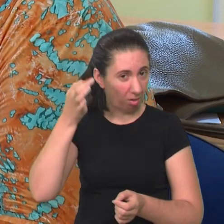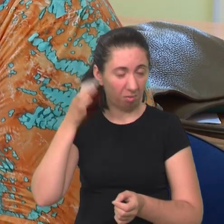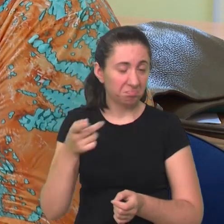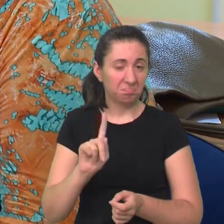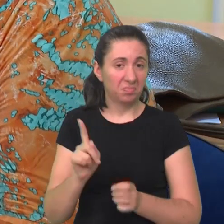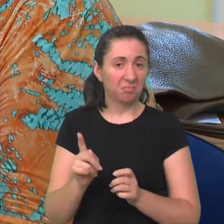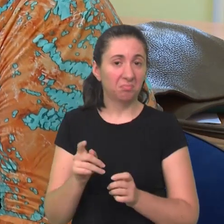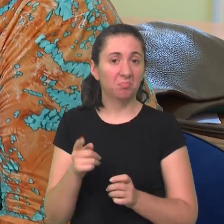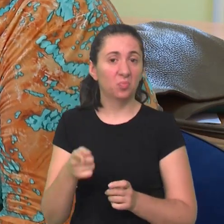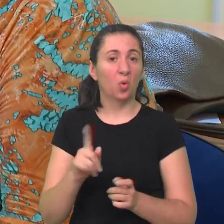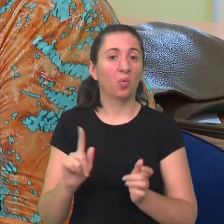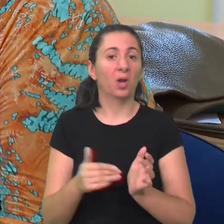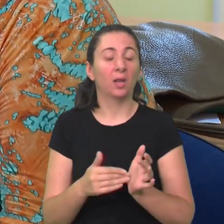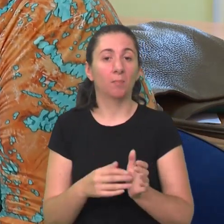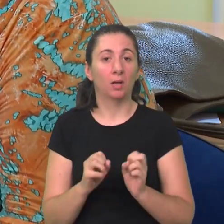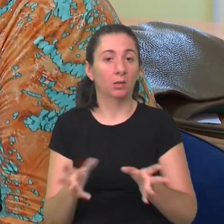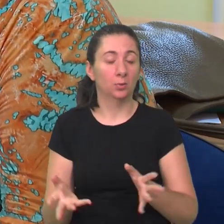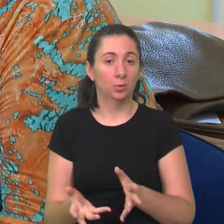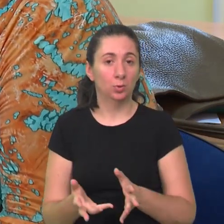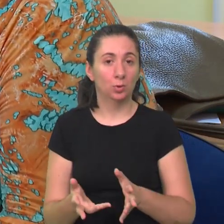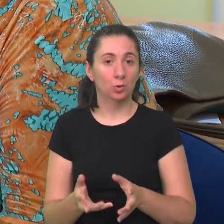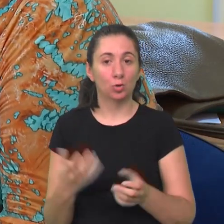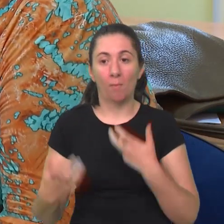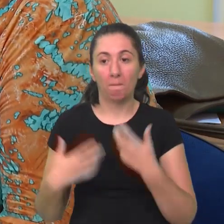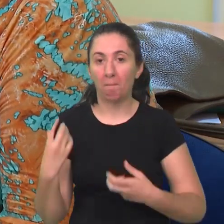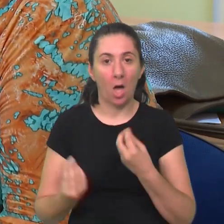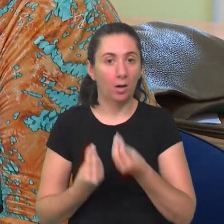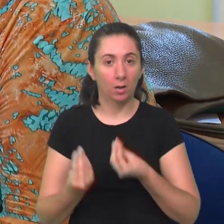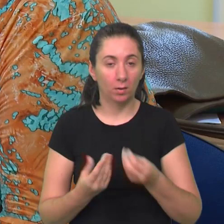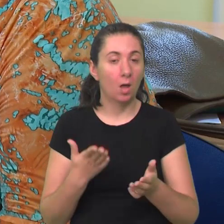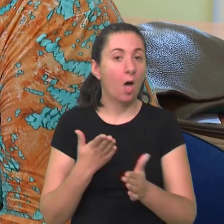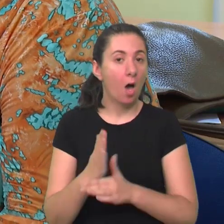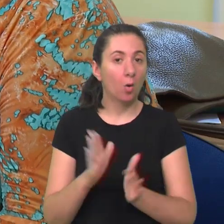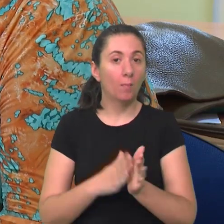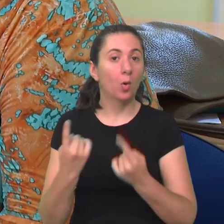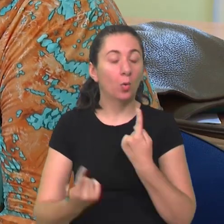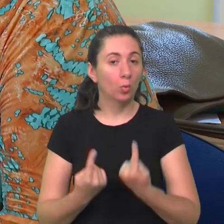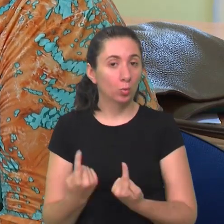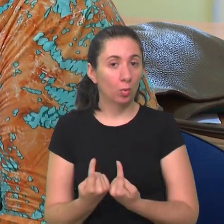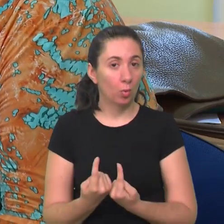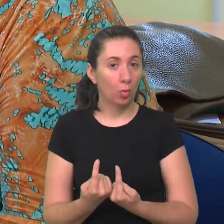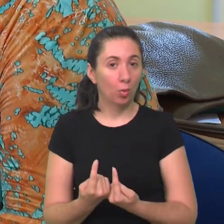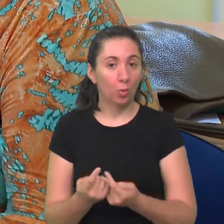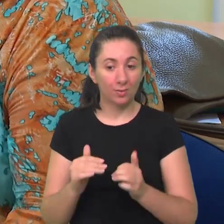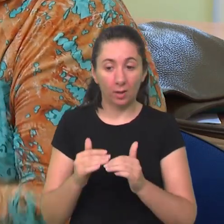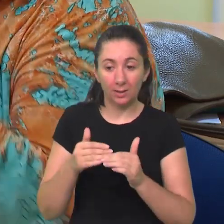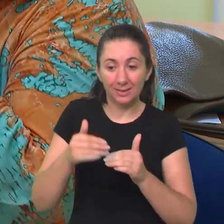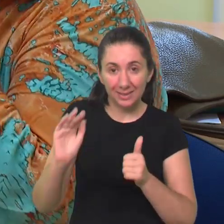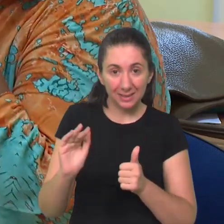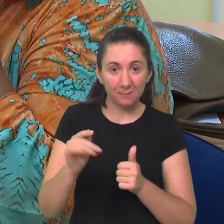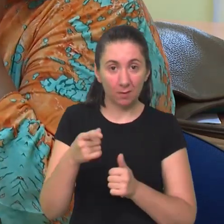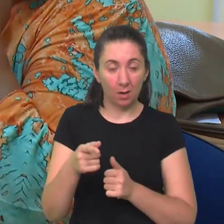ništa pojačano, da to ne treba ništa paničariti, nego ako se dogodi da bude izvan